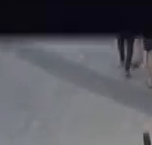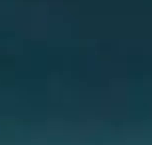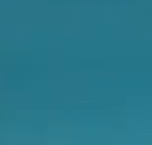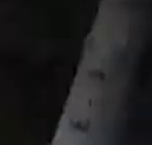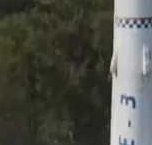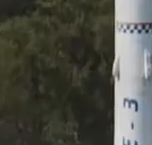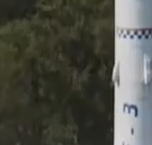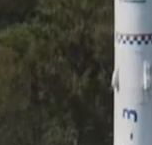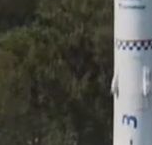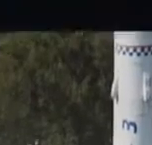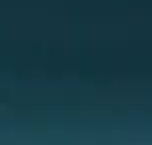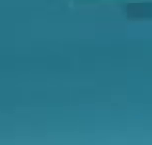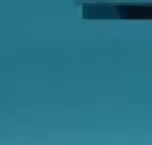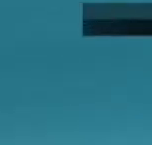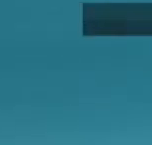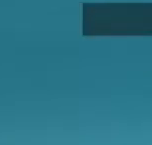Музика